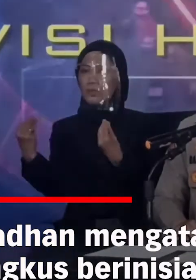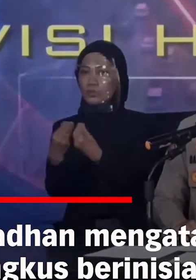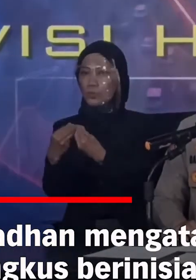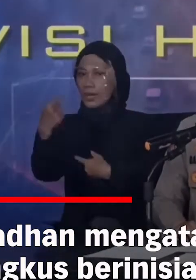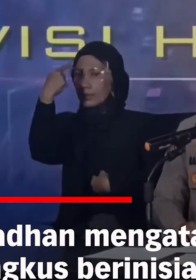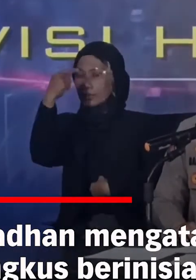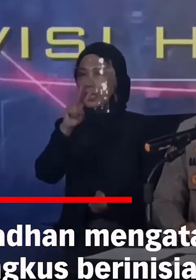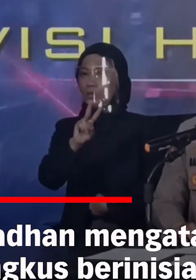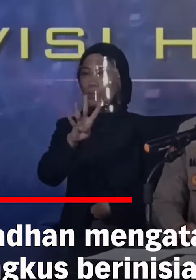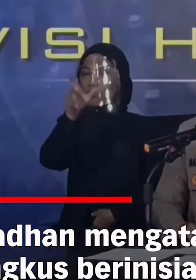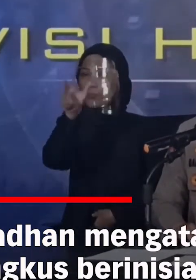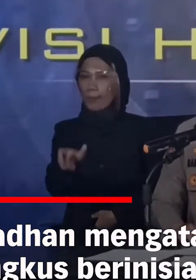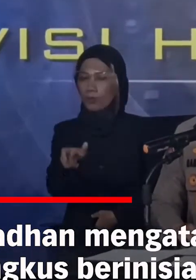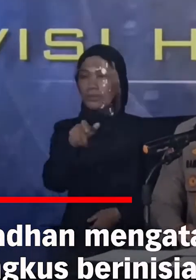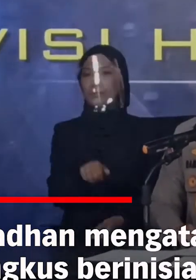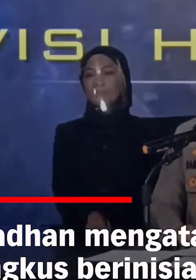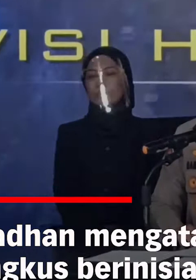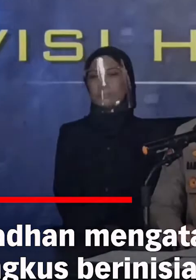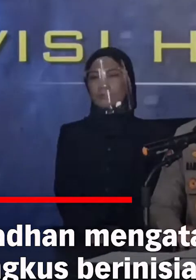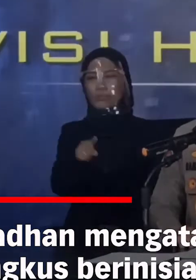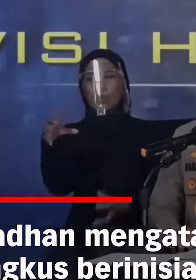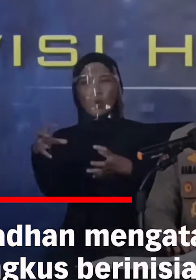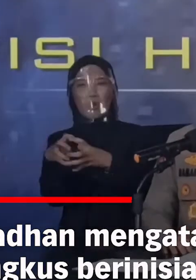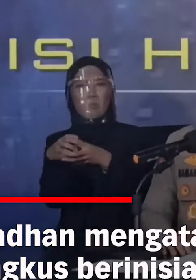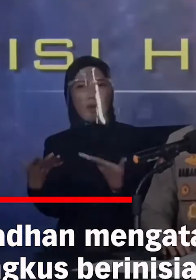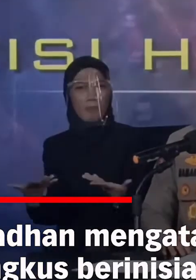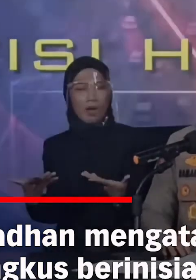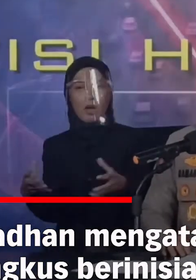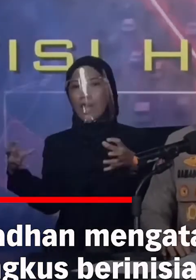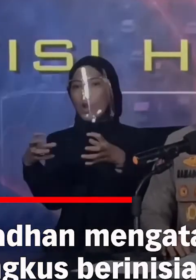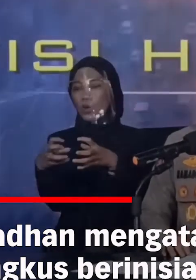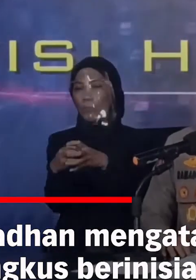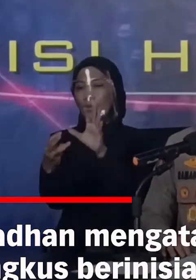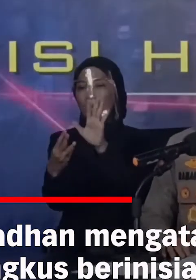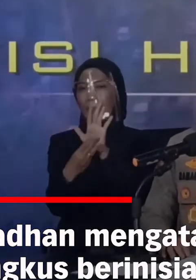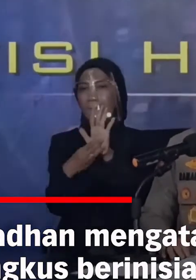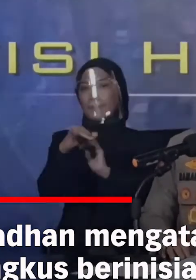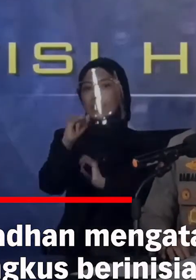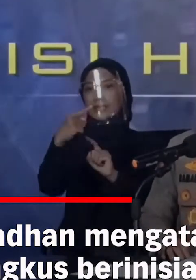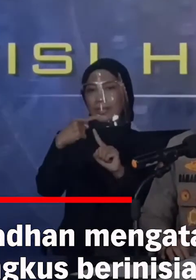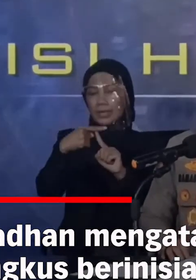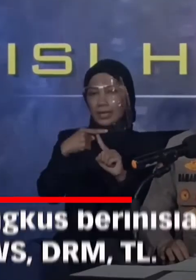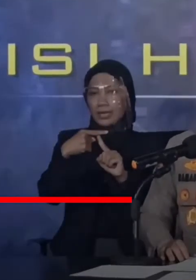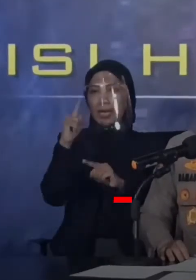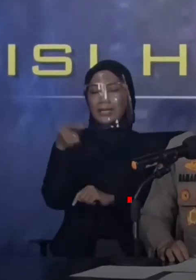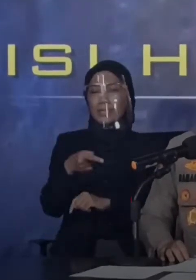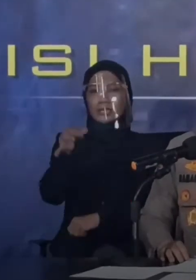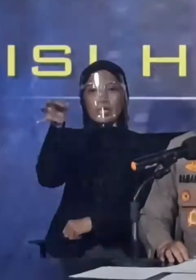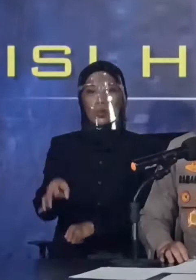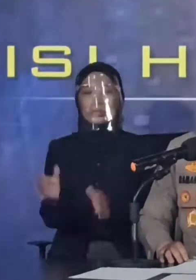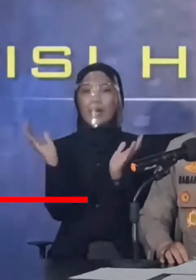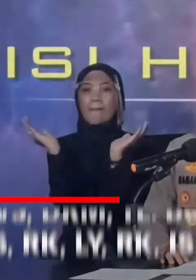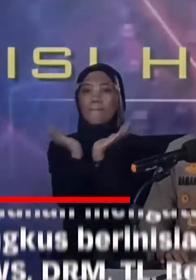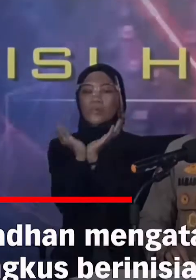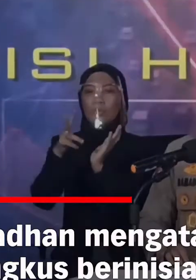tersangka teroris yang merupakan kelompok Mujahidin Indonesia Timur atau MIT Poso, yang